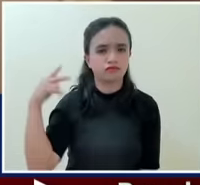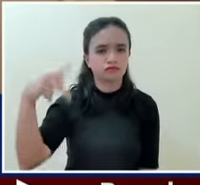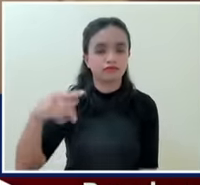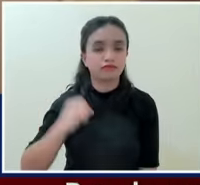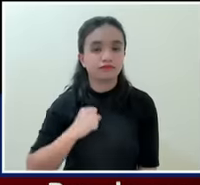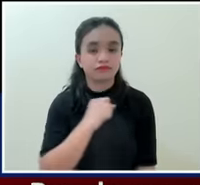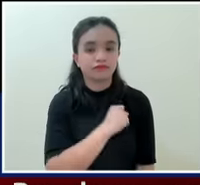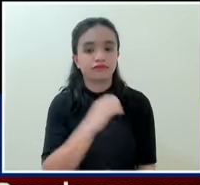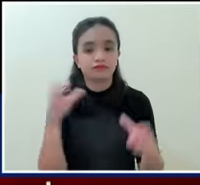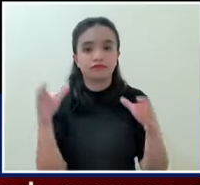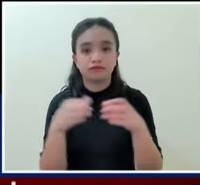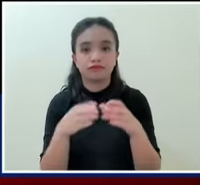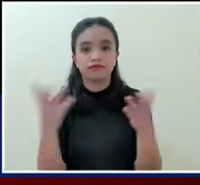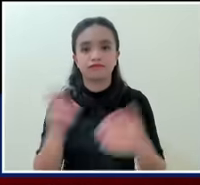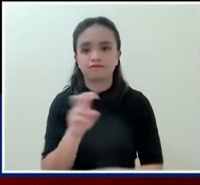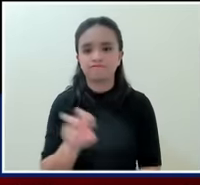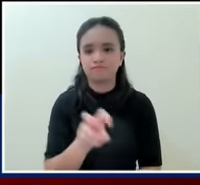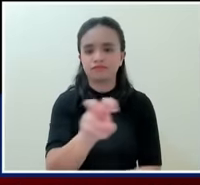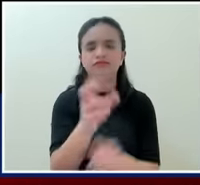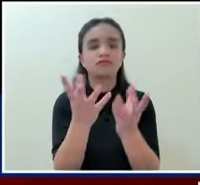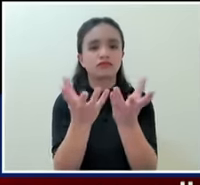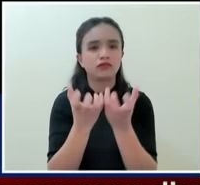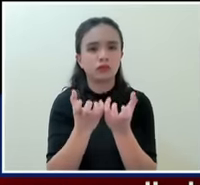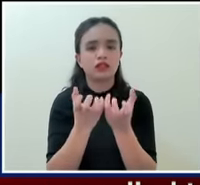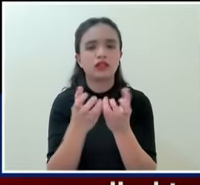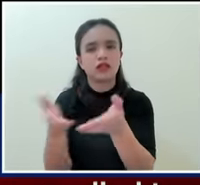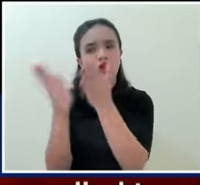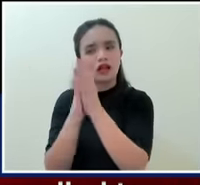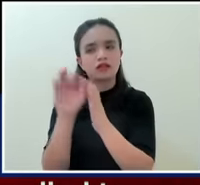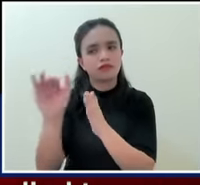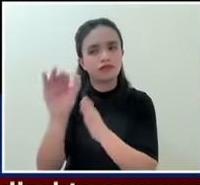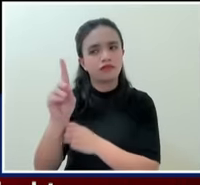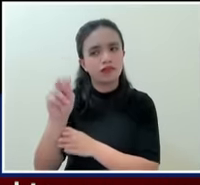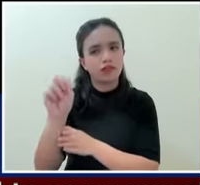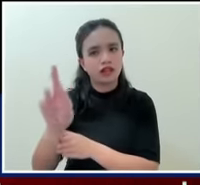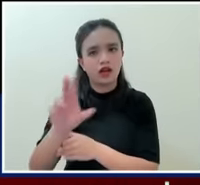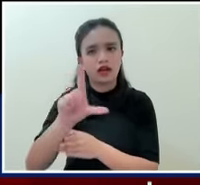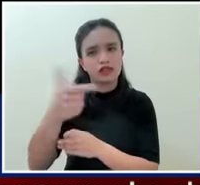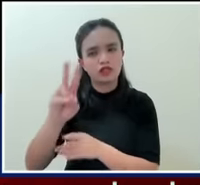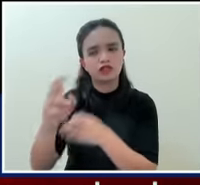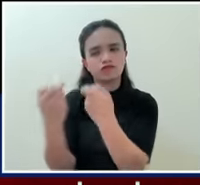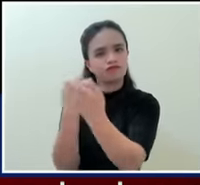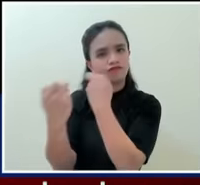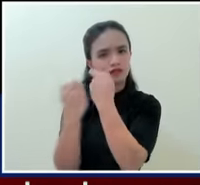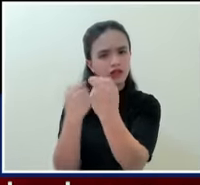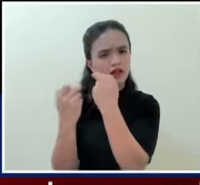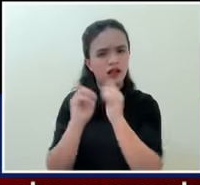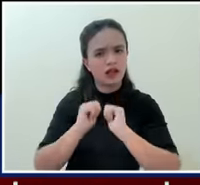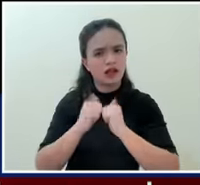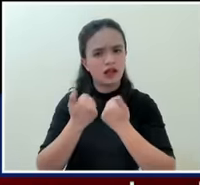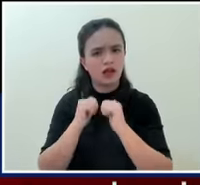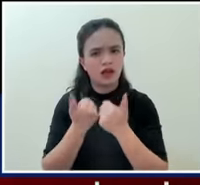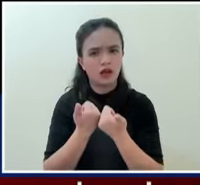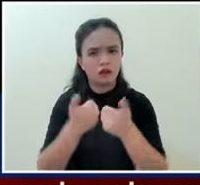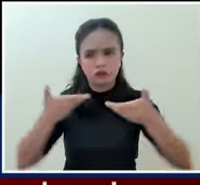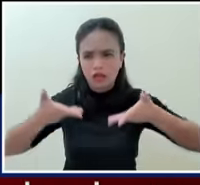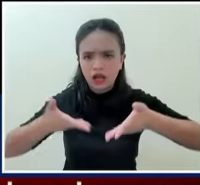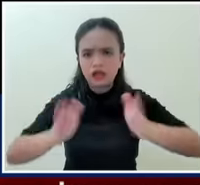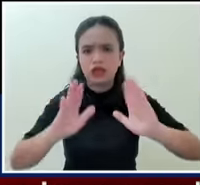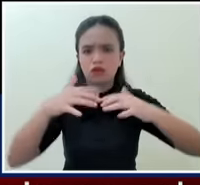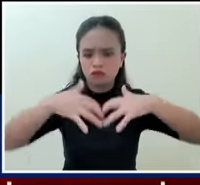on Tourism, nais pagpaliwanagin ang DNR at lokal na pamahalaan kung paano ito napayagang